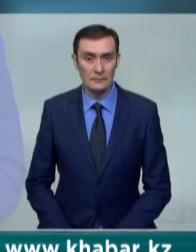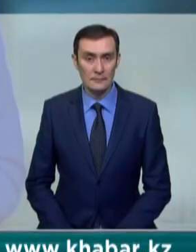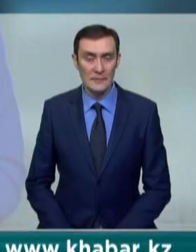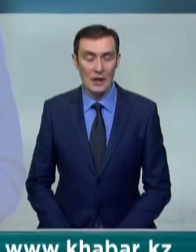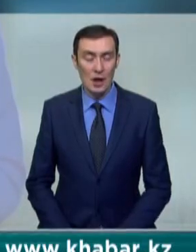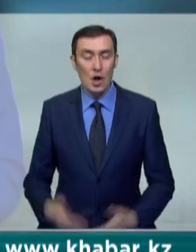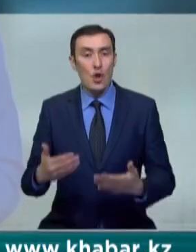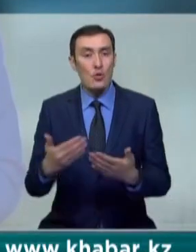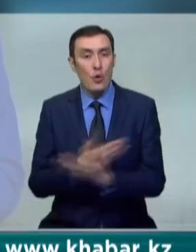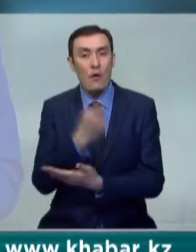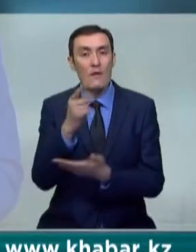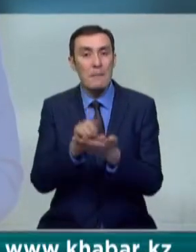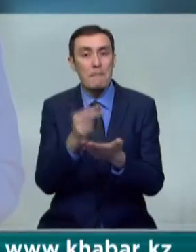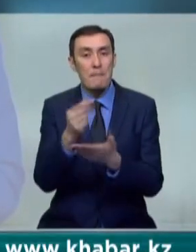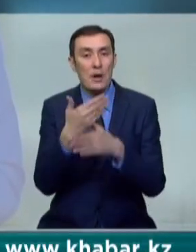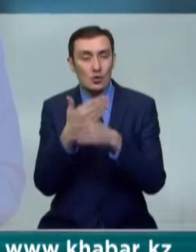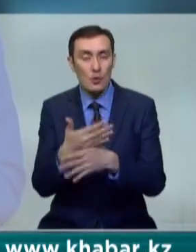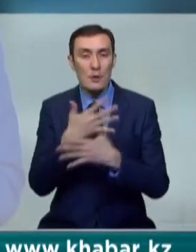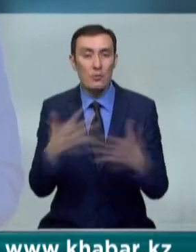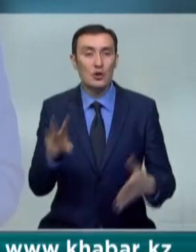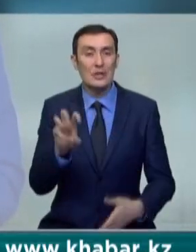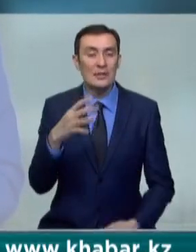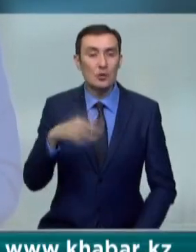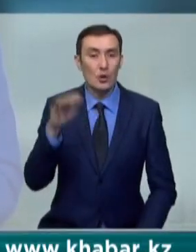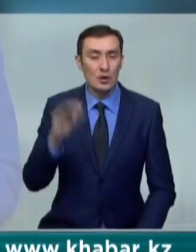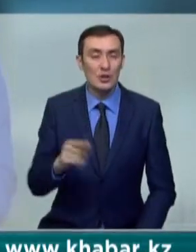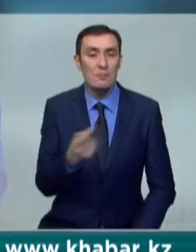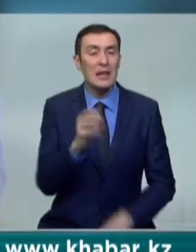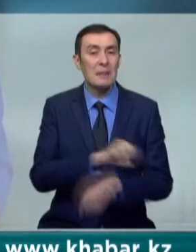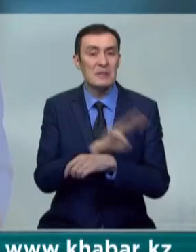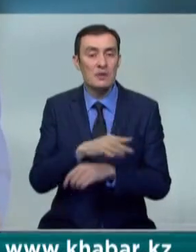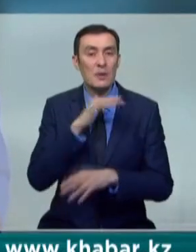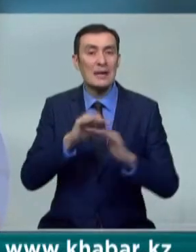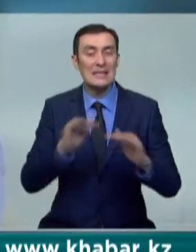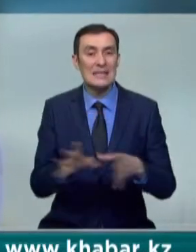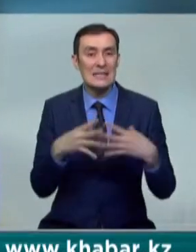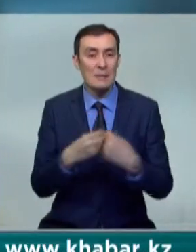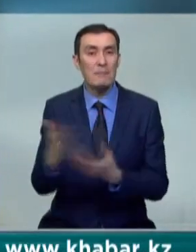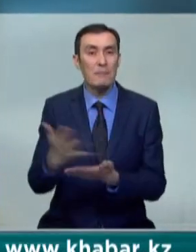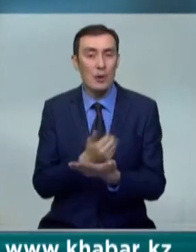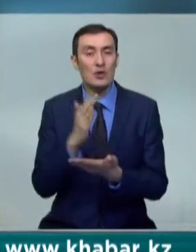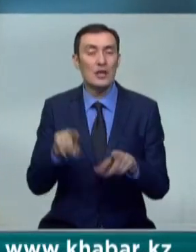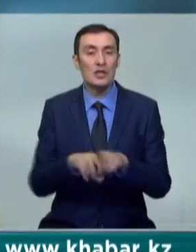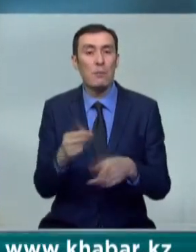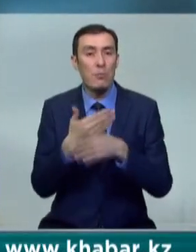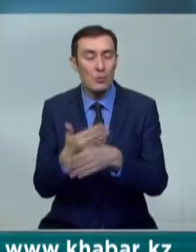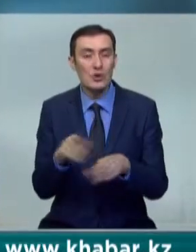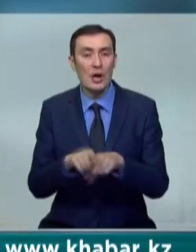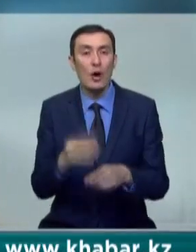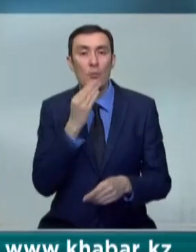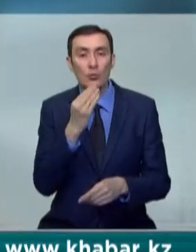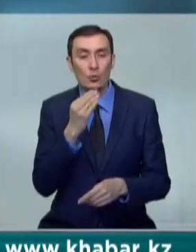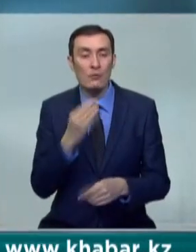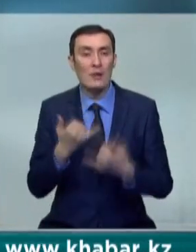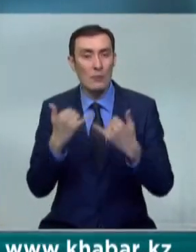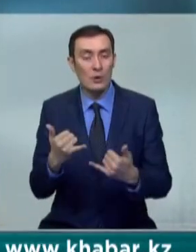помимо нового пособия более 340 тысяч малообеспеченных и многодетных семей получат также помощь в виде продуктового